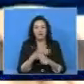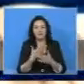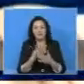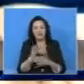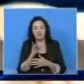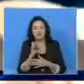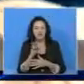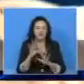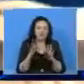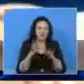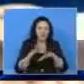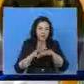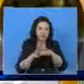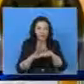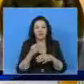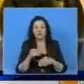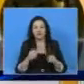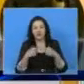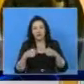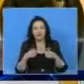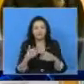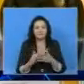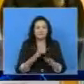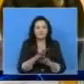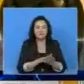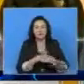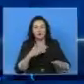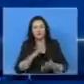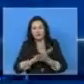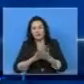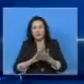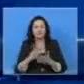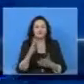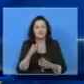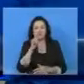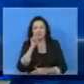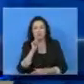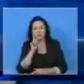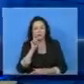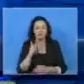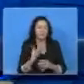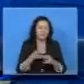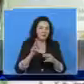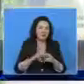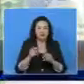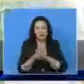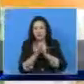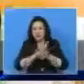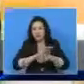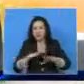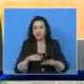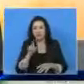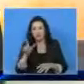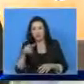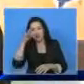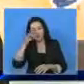приобретает антисептические свойства продуктов кожаной по сути долго остаются свежими и имеют особенный вкус Именно поэтому незаменима для кочевников